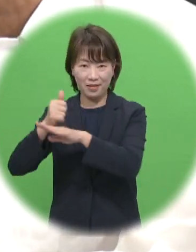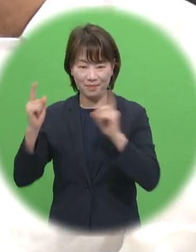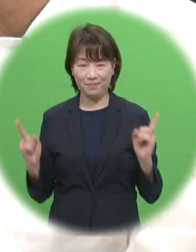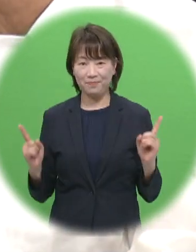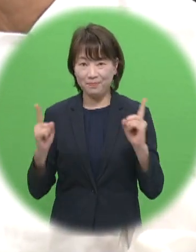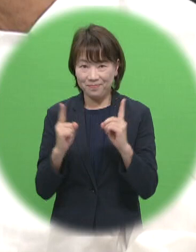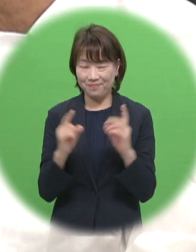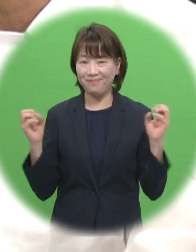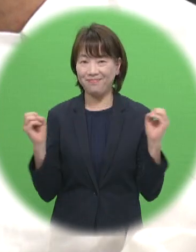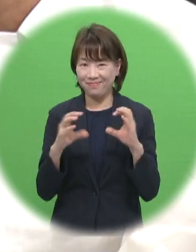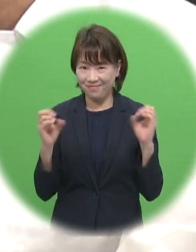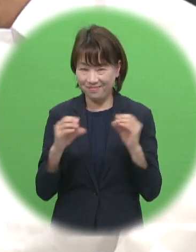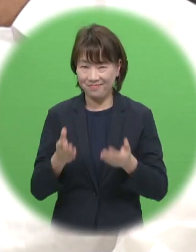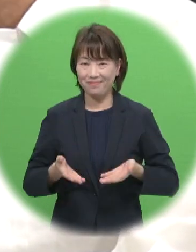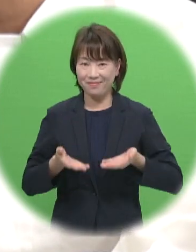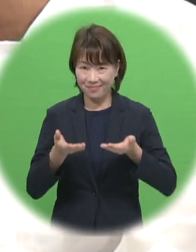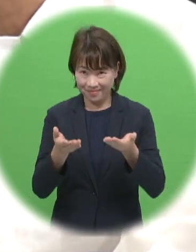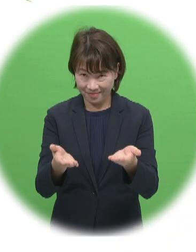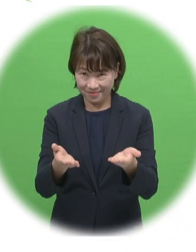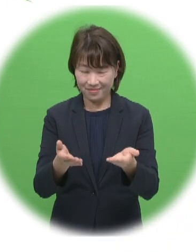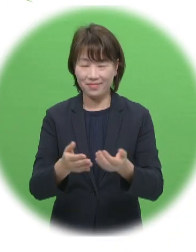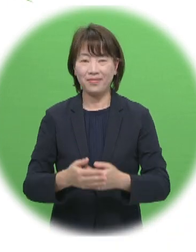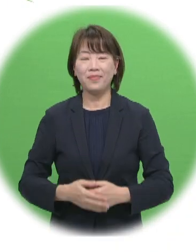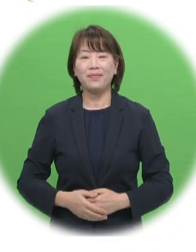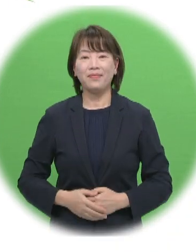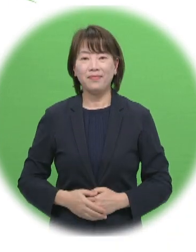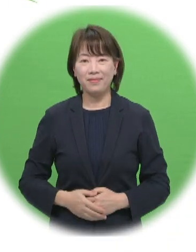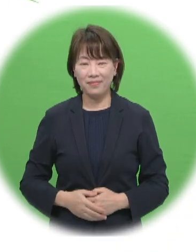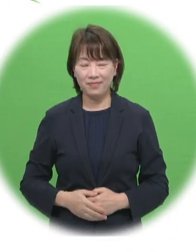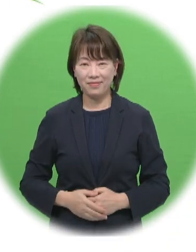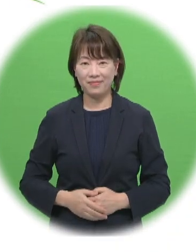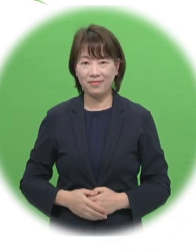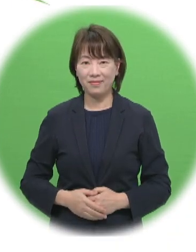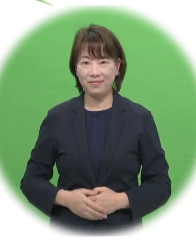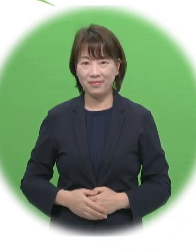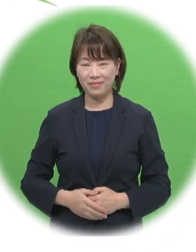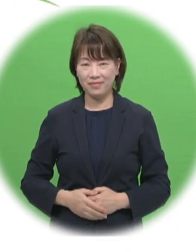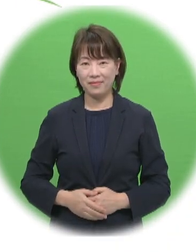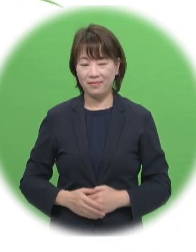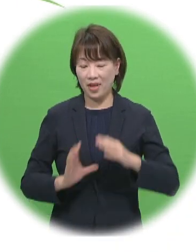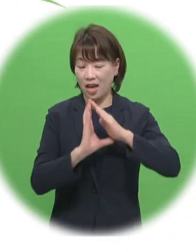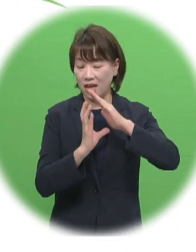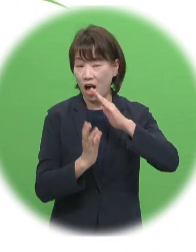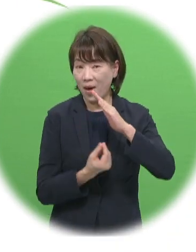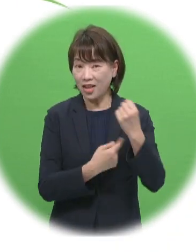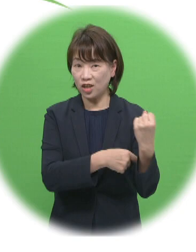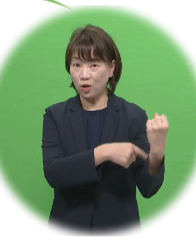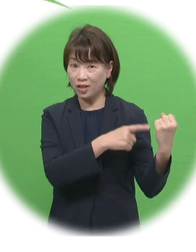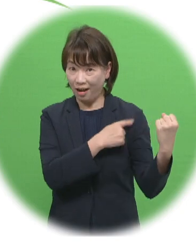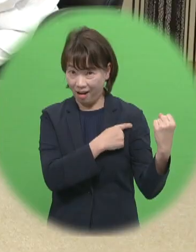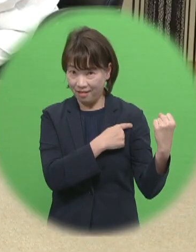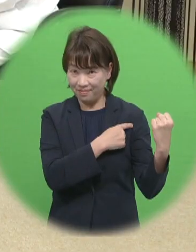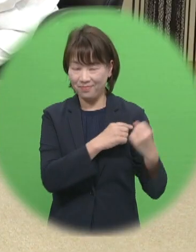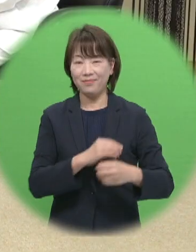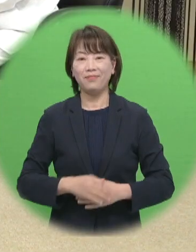太郎知事との対談をお届けします。山梨県広報番組、山梨の力。